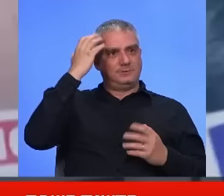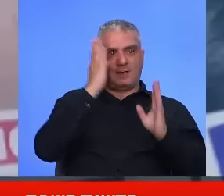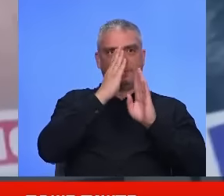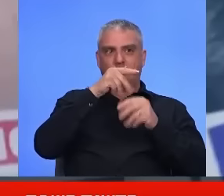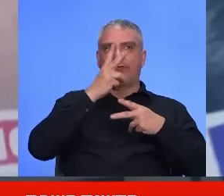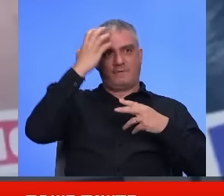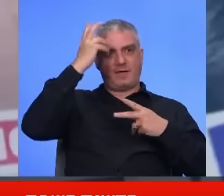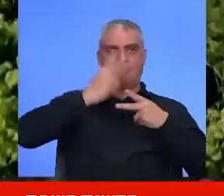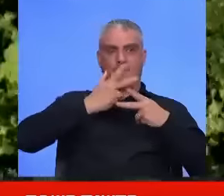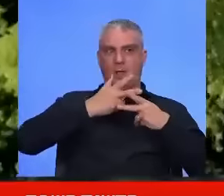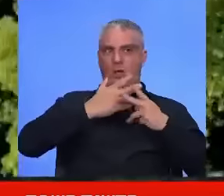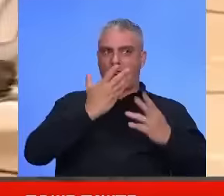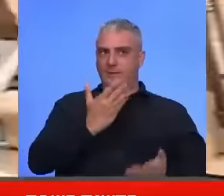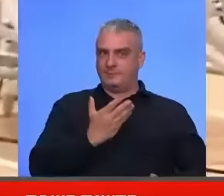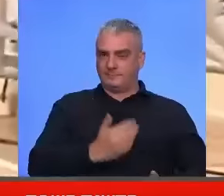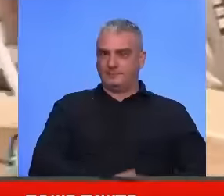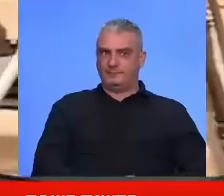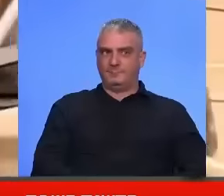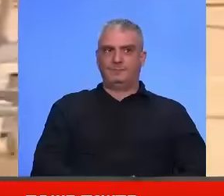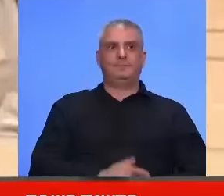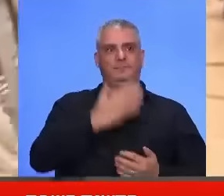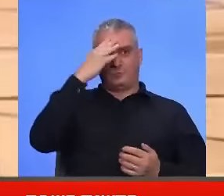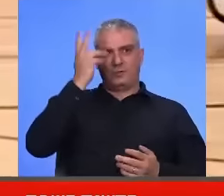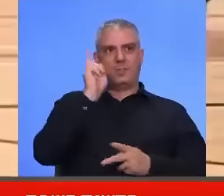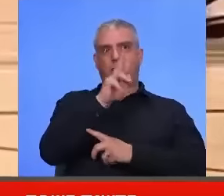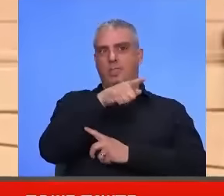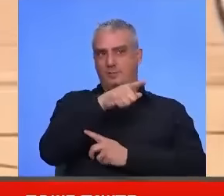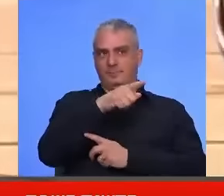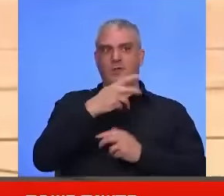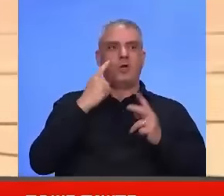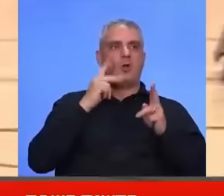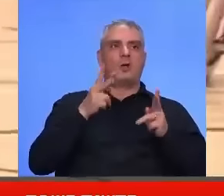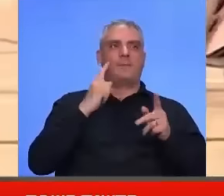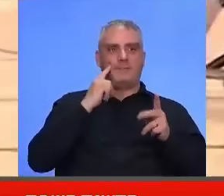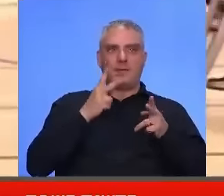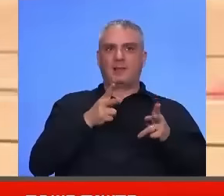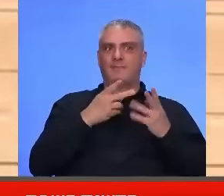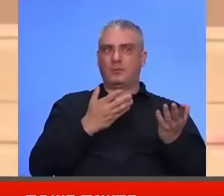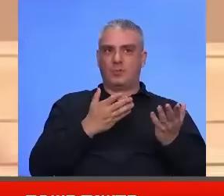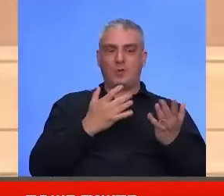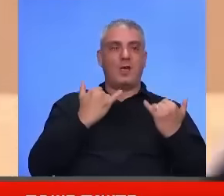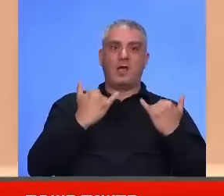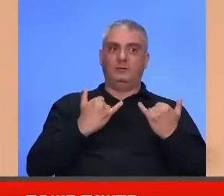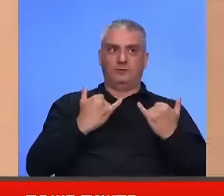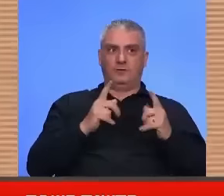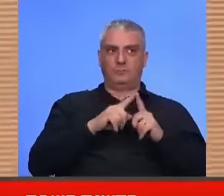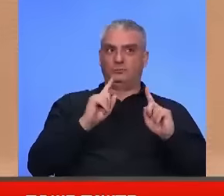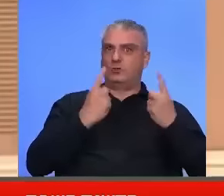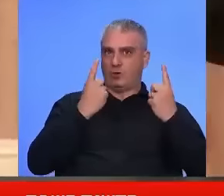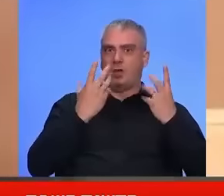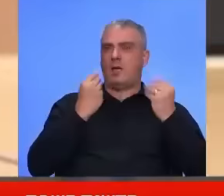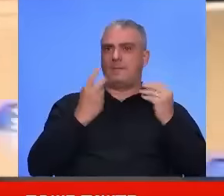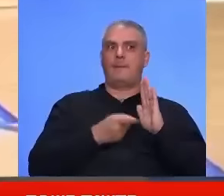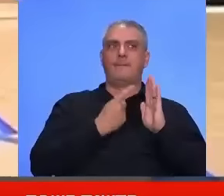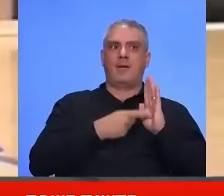hiding and our sick king. הידוענים הסתלבטו, הקומיקאים התבדחו, עכשיו, כפי שקורה כל כך הרבה